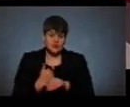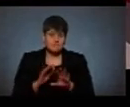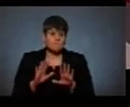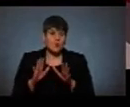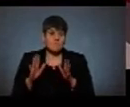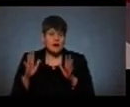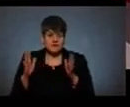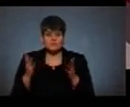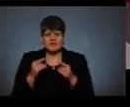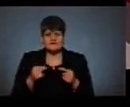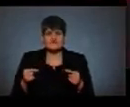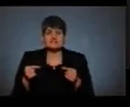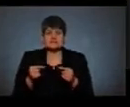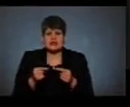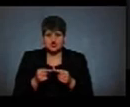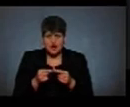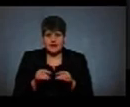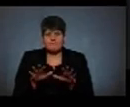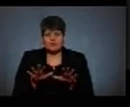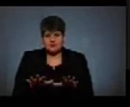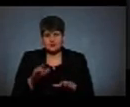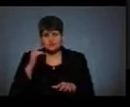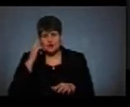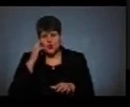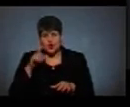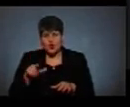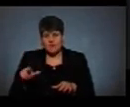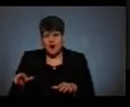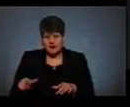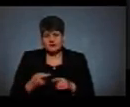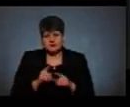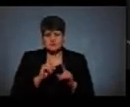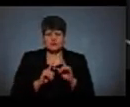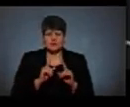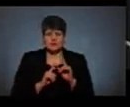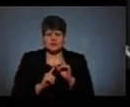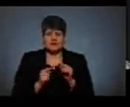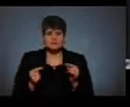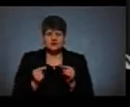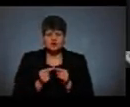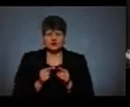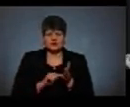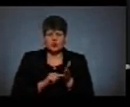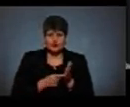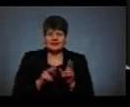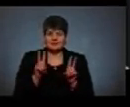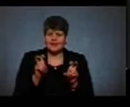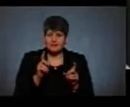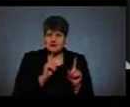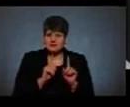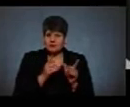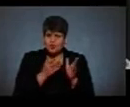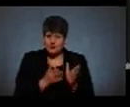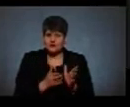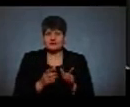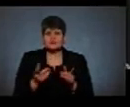моментом, який визначає позицію громади, є збори. На зборах чітко наголошується тема зборів, що